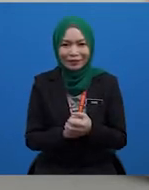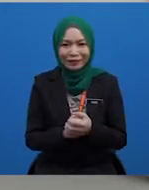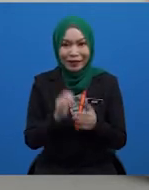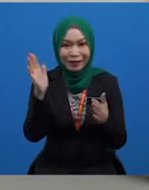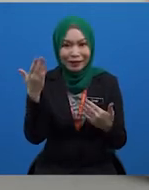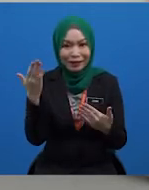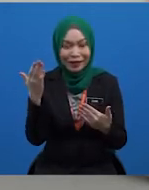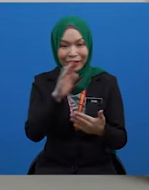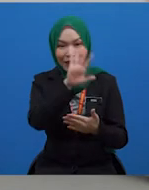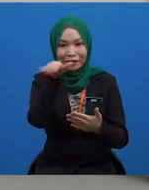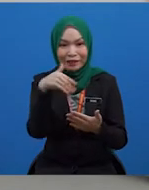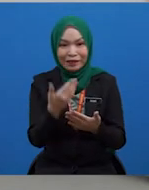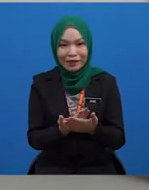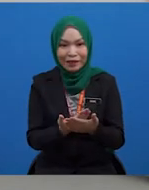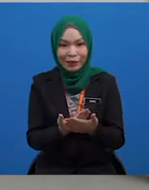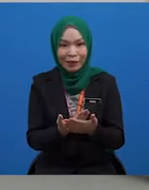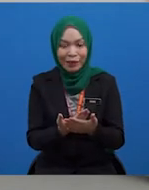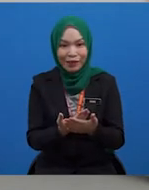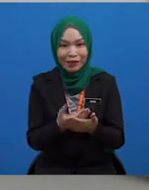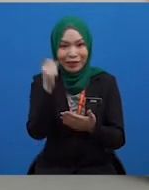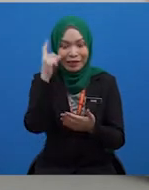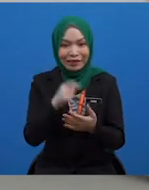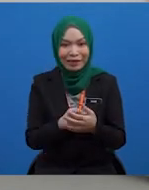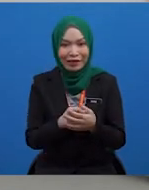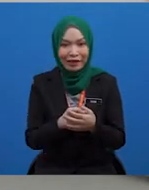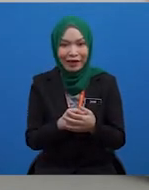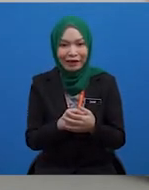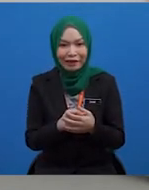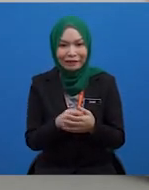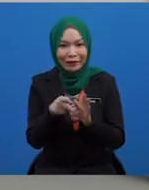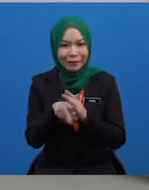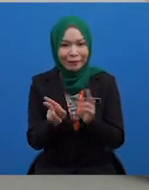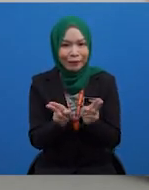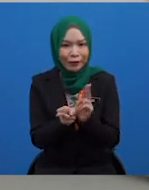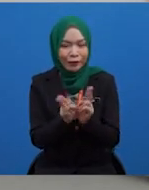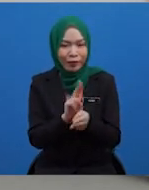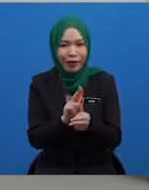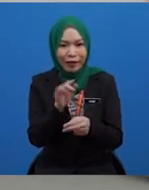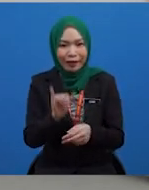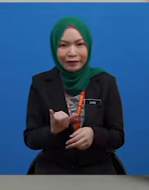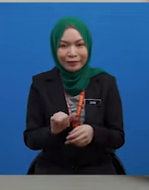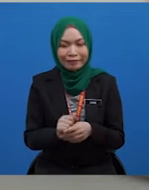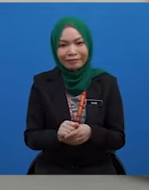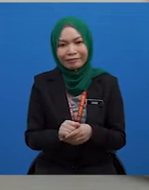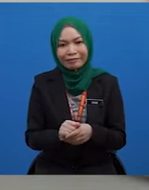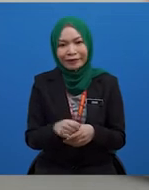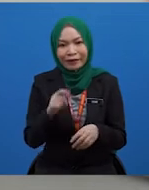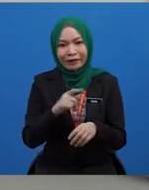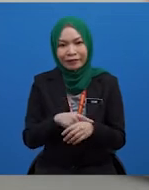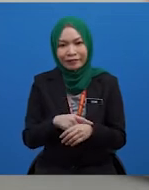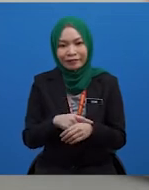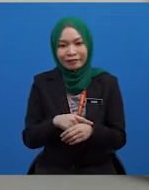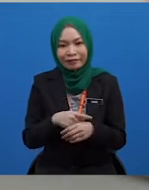Semoga kita semua lebih peka kepada perubahan-perubahan yang melanda negara semasa dan juga mengambil